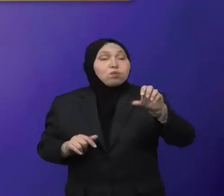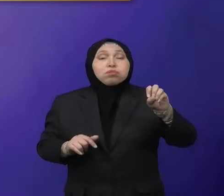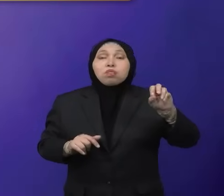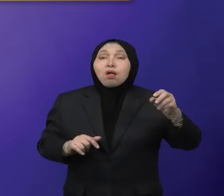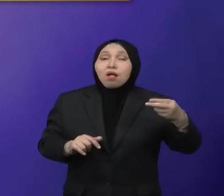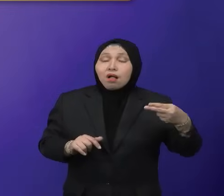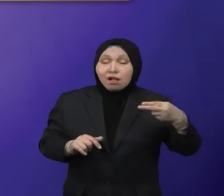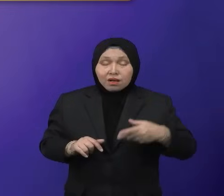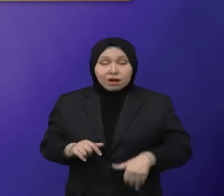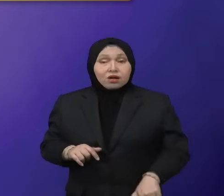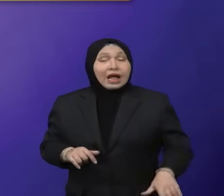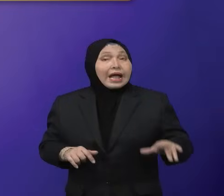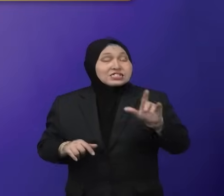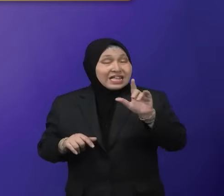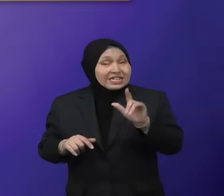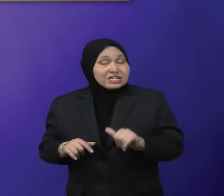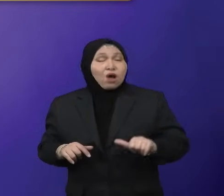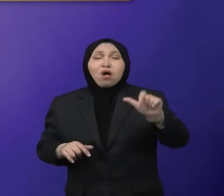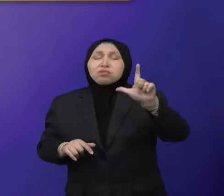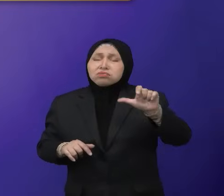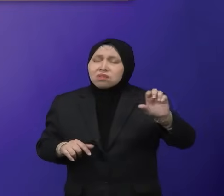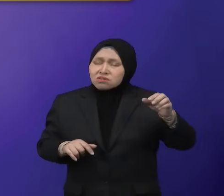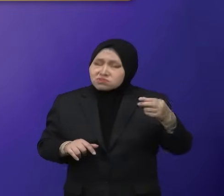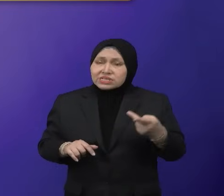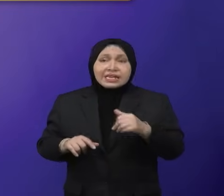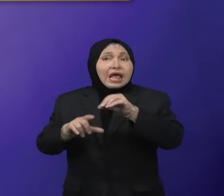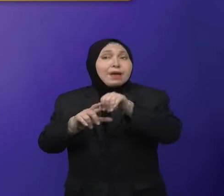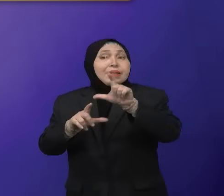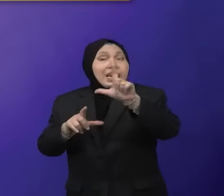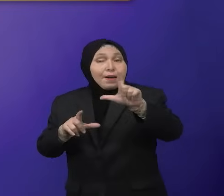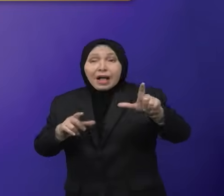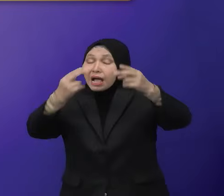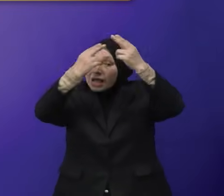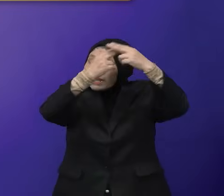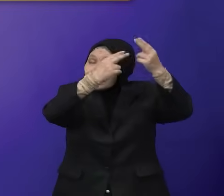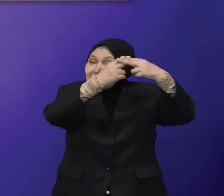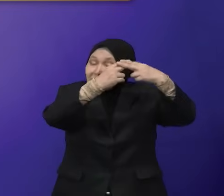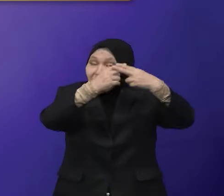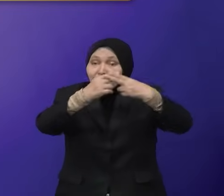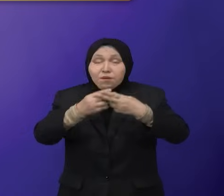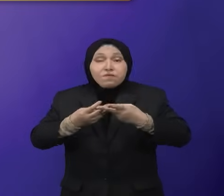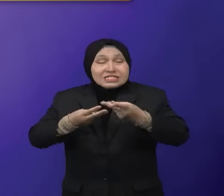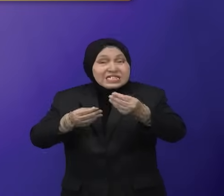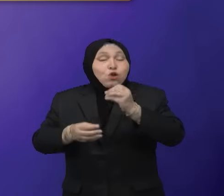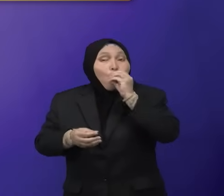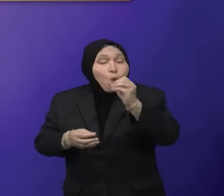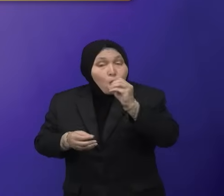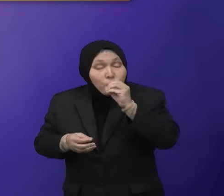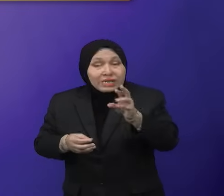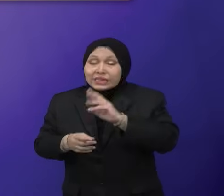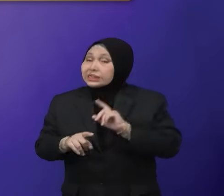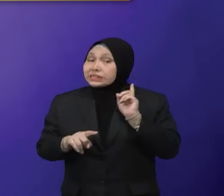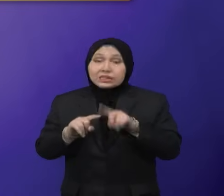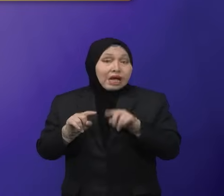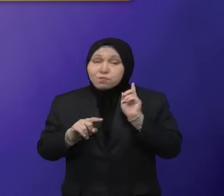Yuridullahu. Cuma perkataan Allah yang tebal dalam sebutan Arab yang fushah, yang fasih, yang tulen ni, dia tidak